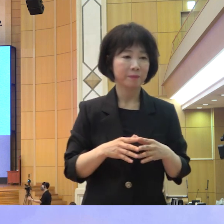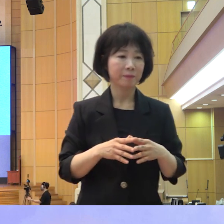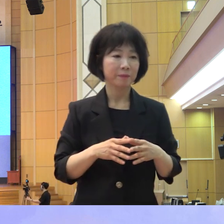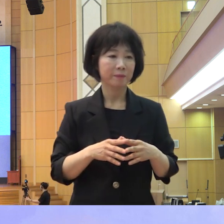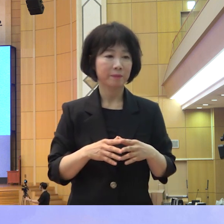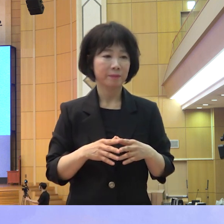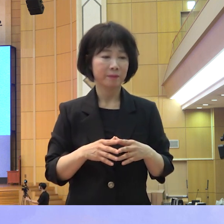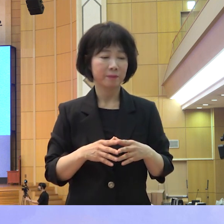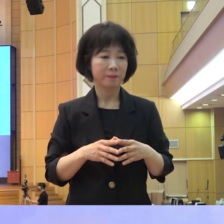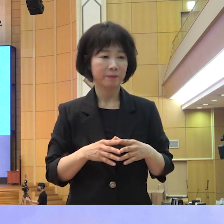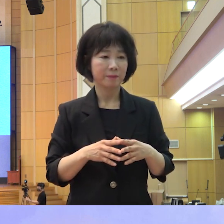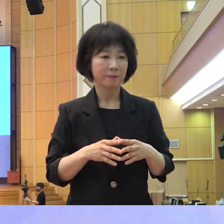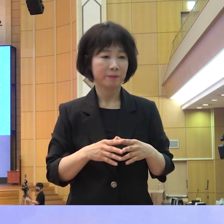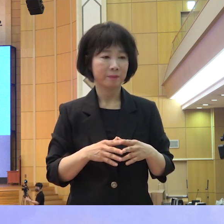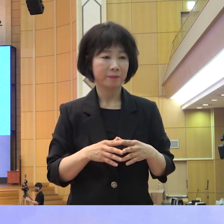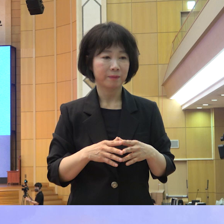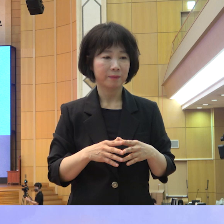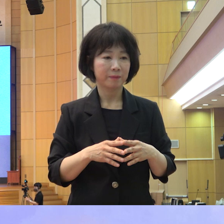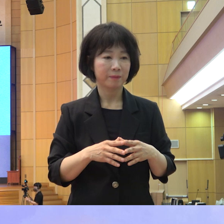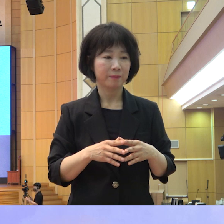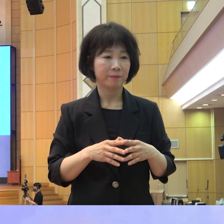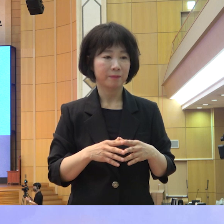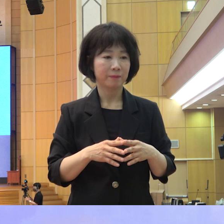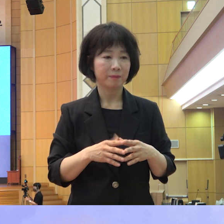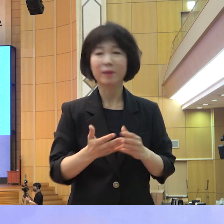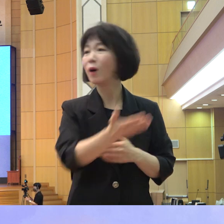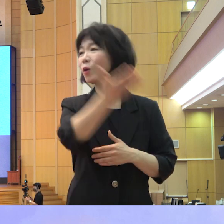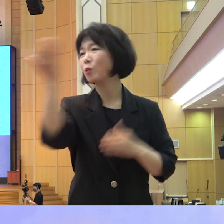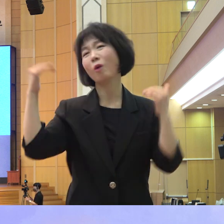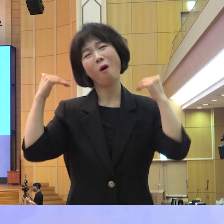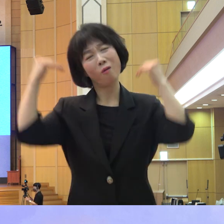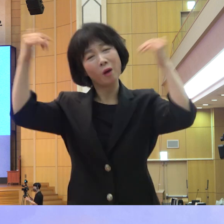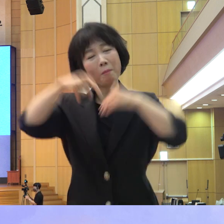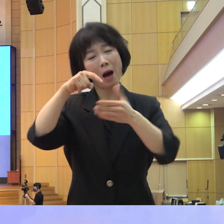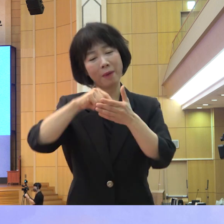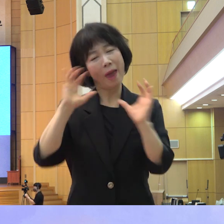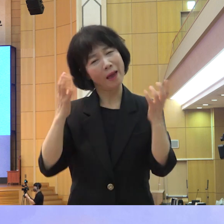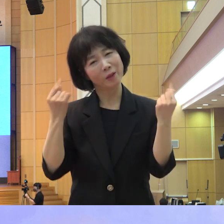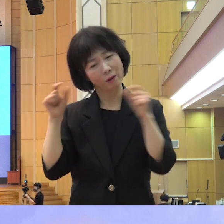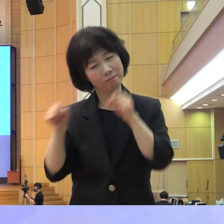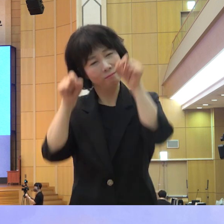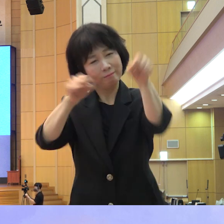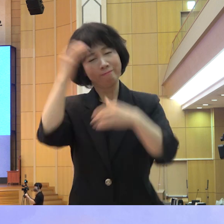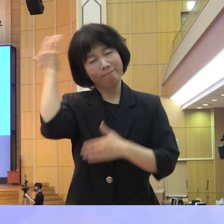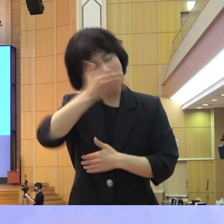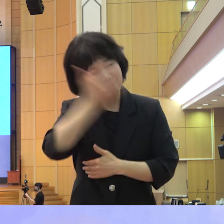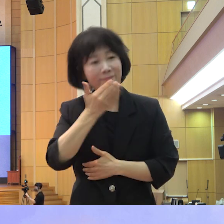보세요. 이렇게 순수해요. 크게 읽으라니까 자기의 목을 다해서.